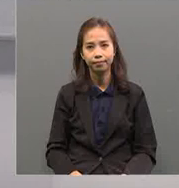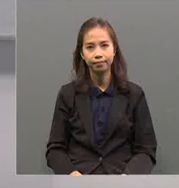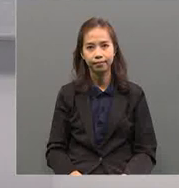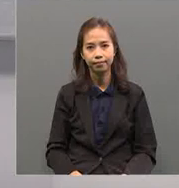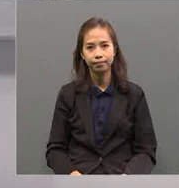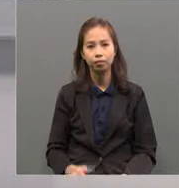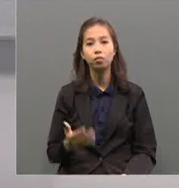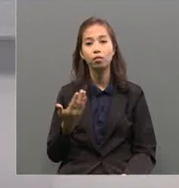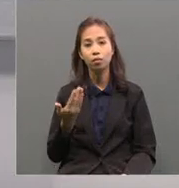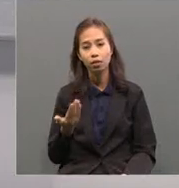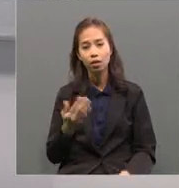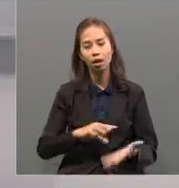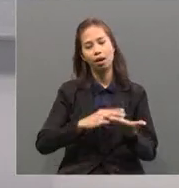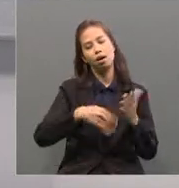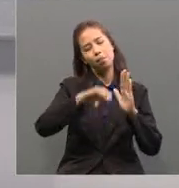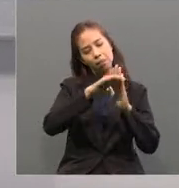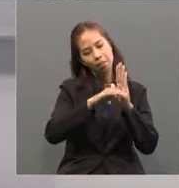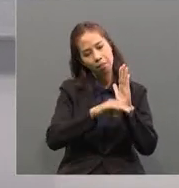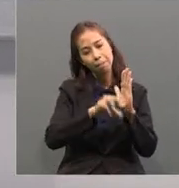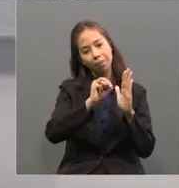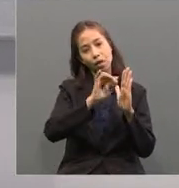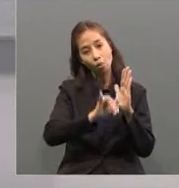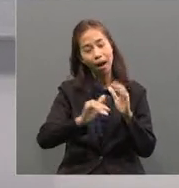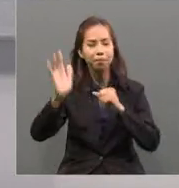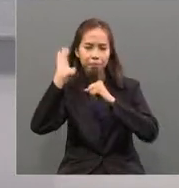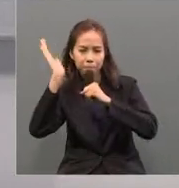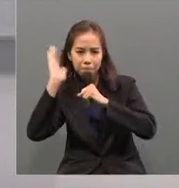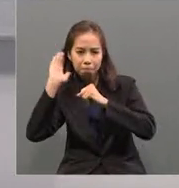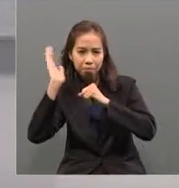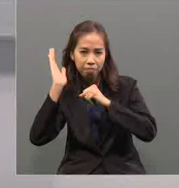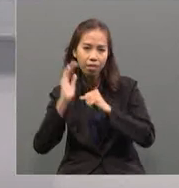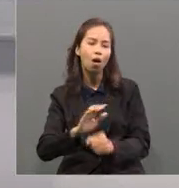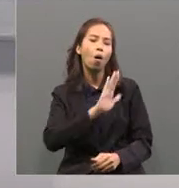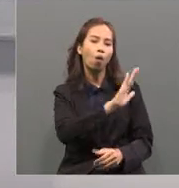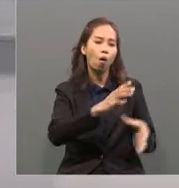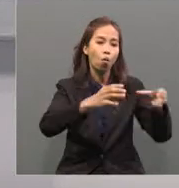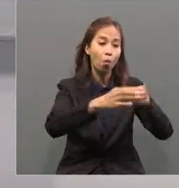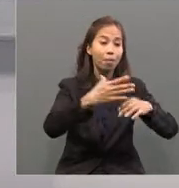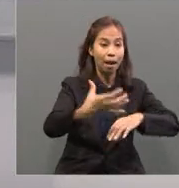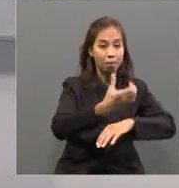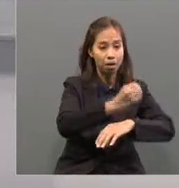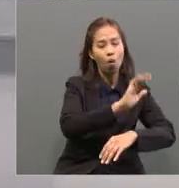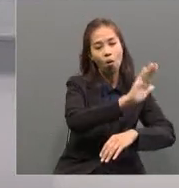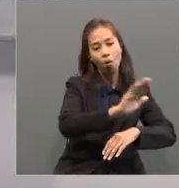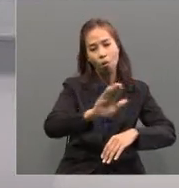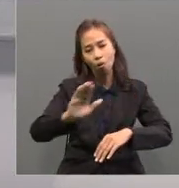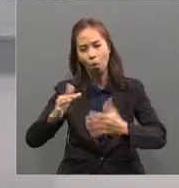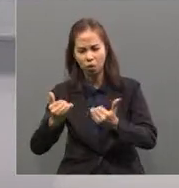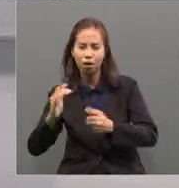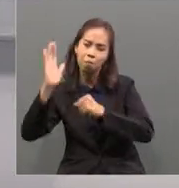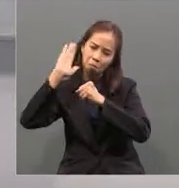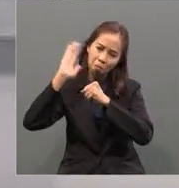ถึงนโยบายการหาเสียงของแต่ละพรรคแล้วในขณะนี้ก็พยายามที่จะงัดนโยบายในการที่จะขับเคลื่อนในเรื่องของเศรษฐกิจนะคะทีนี้